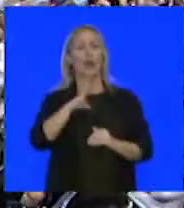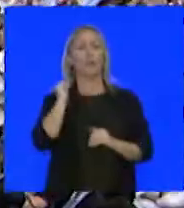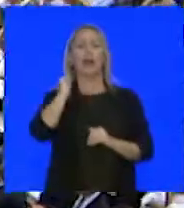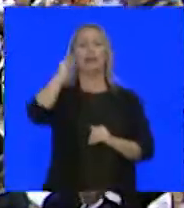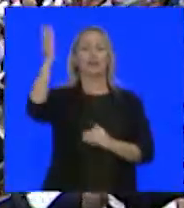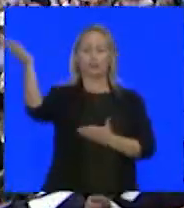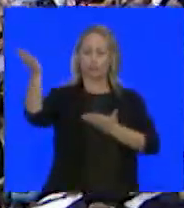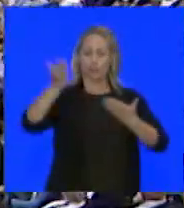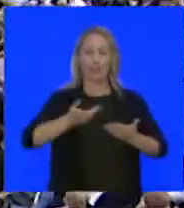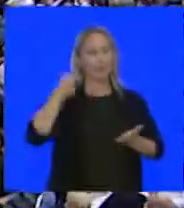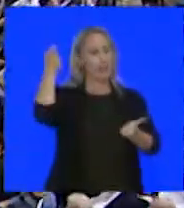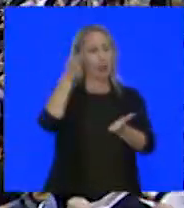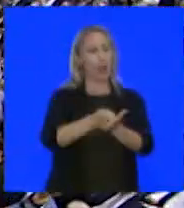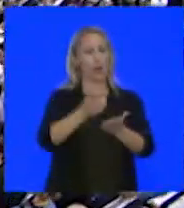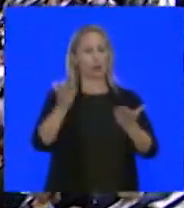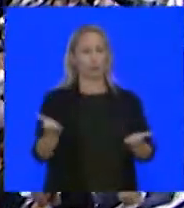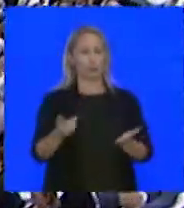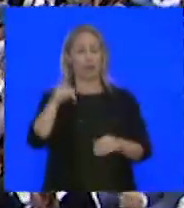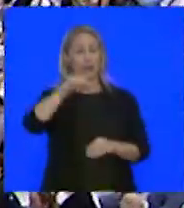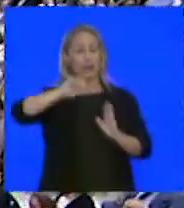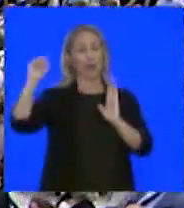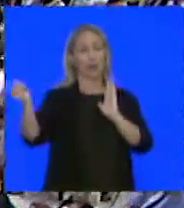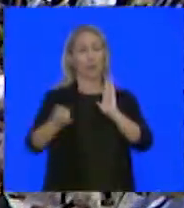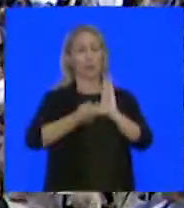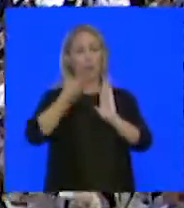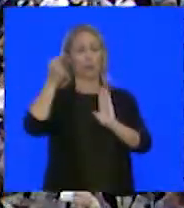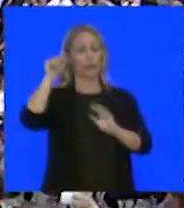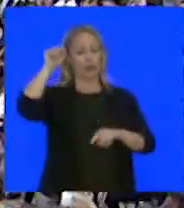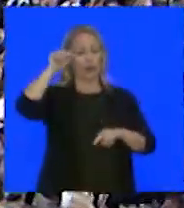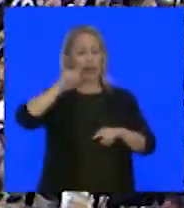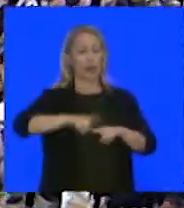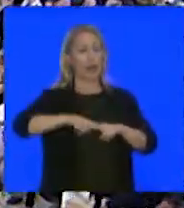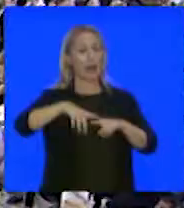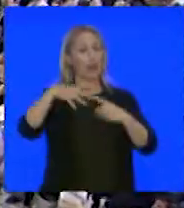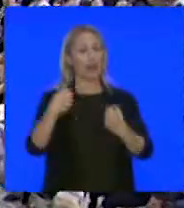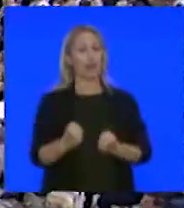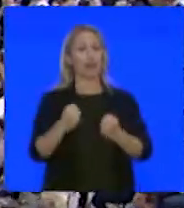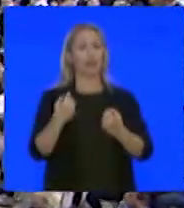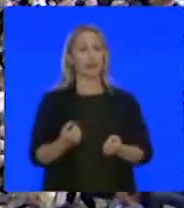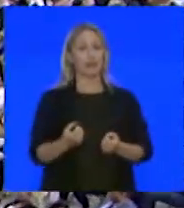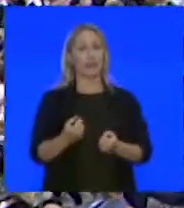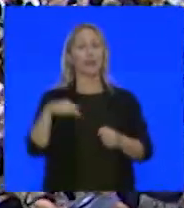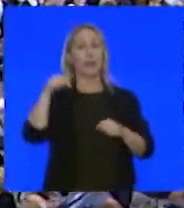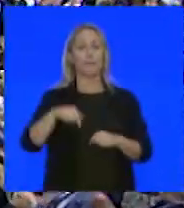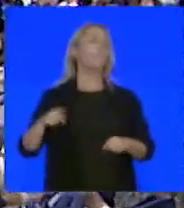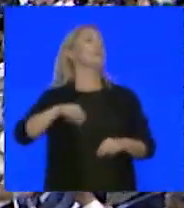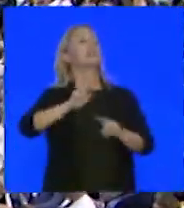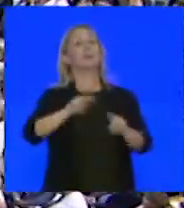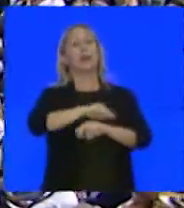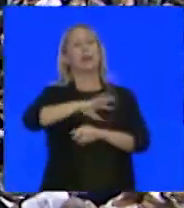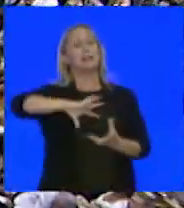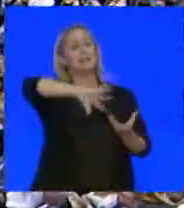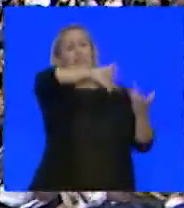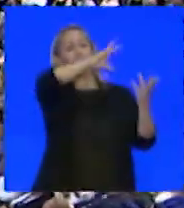αγορά κατοικίας. Και για πρώτη φορά η χώρα θα αποκτήσει ένα διεθνώς ανταγωνιστικό